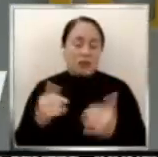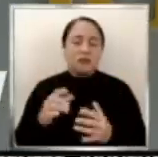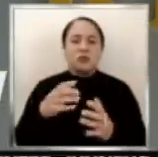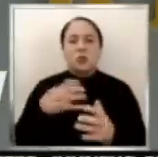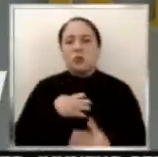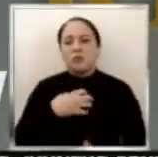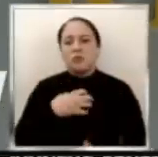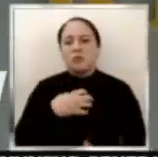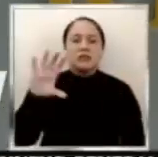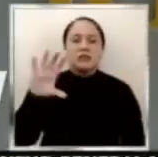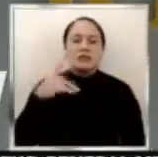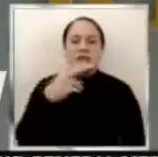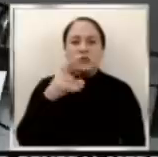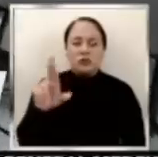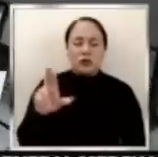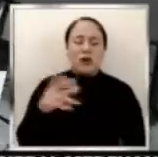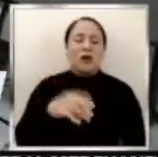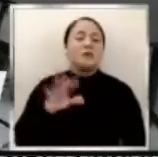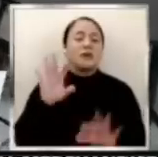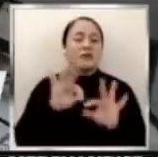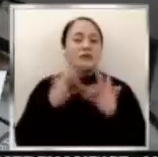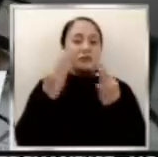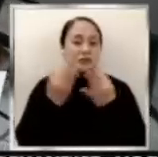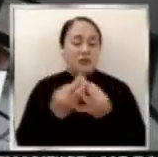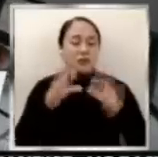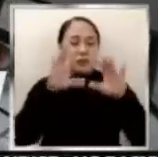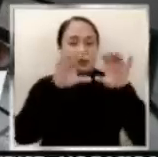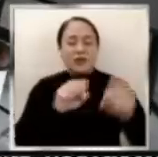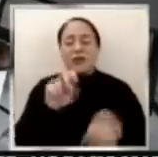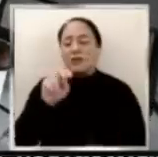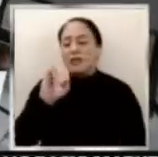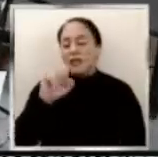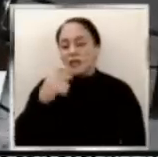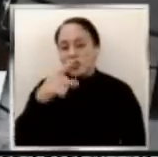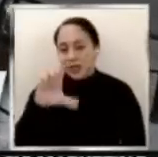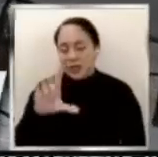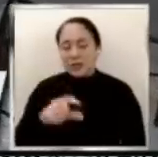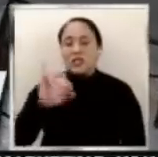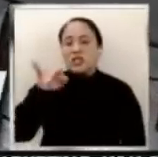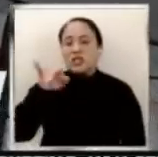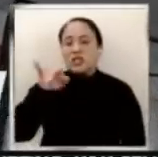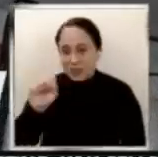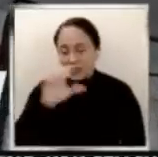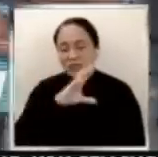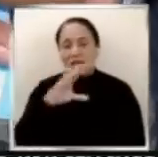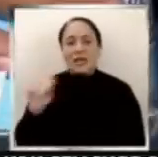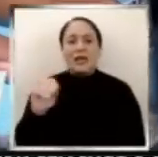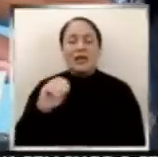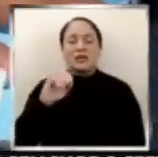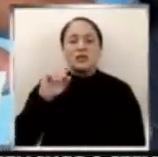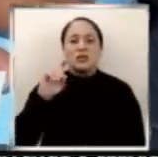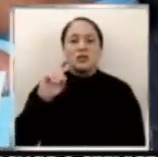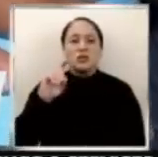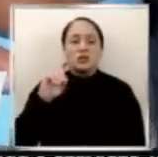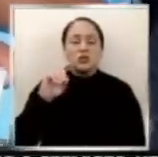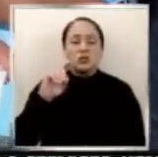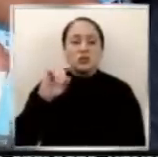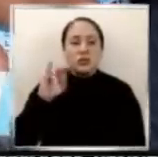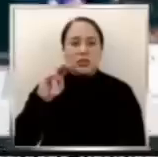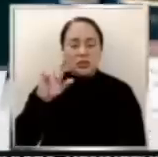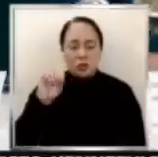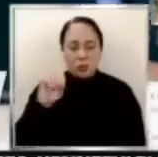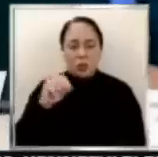ang mga kaanak na mga inarestong sina Nigel Electona, Jason Timtim at Yonilo Mayugma Jr. laban sa